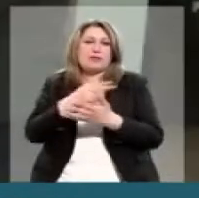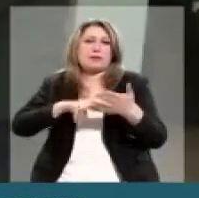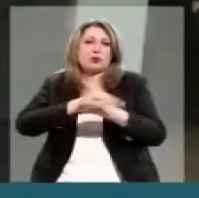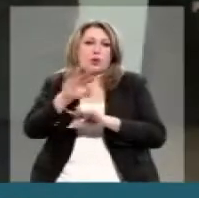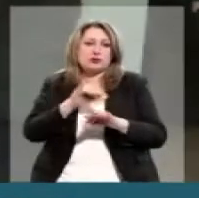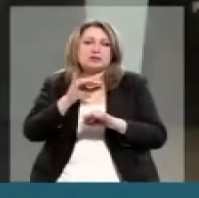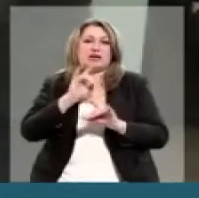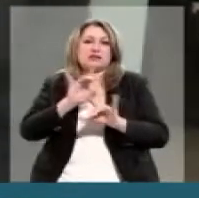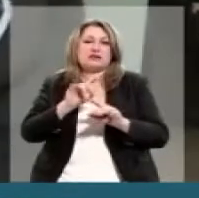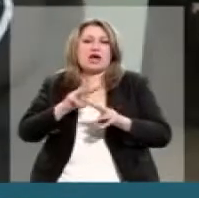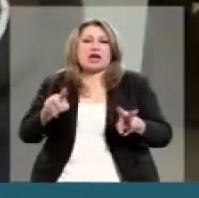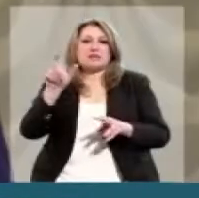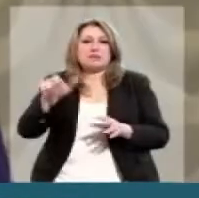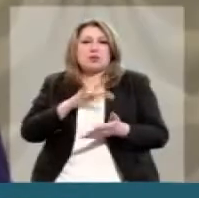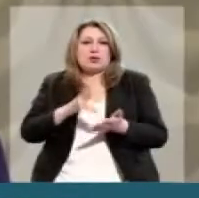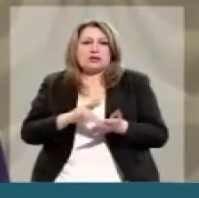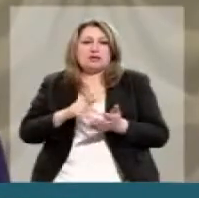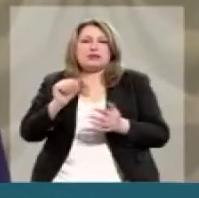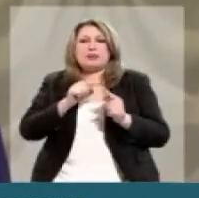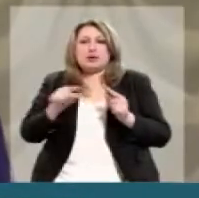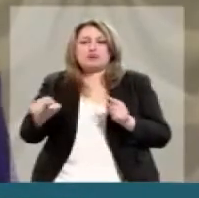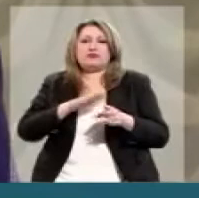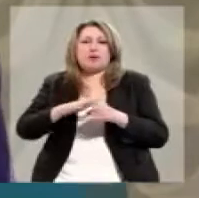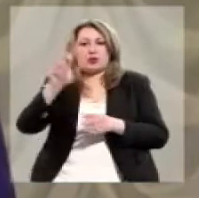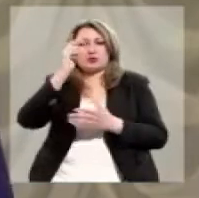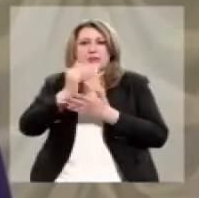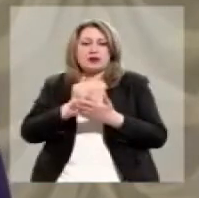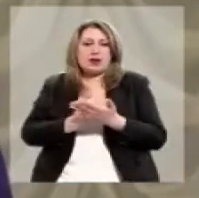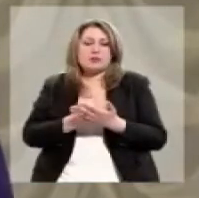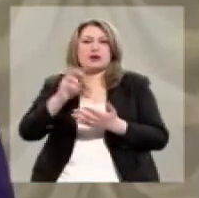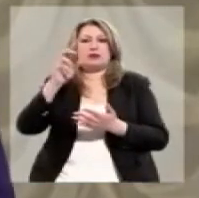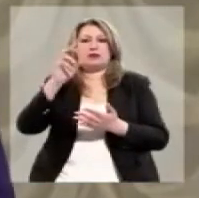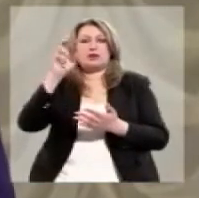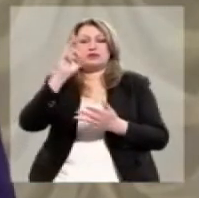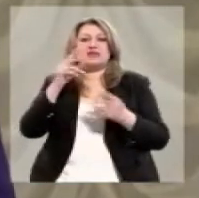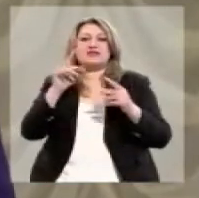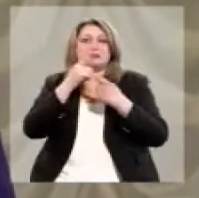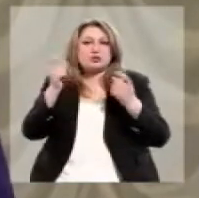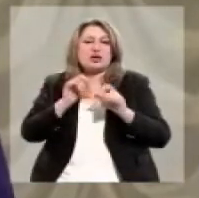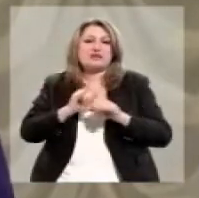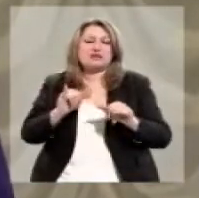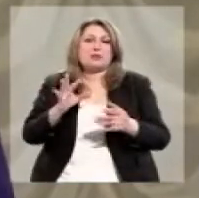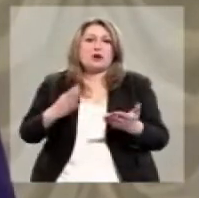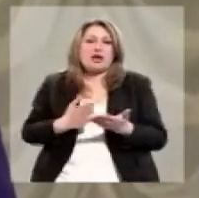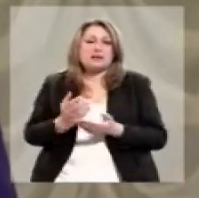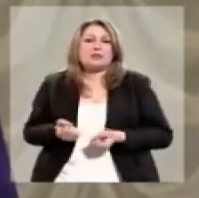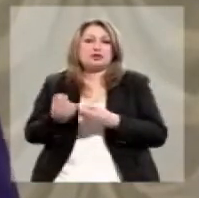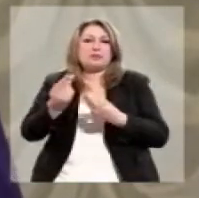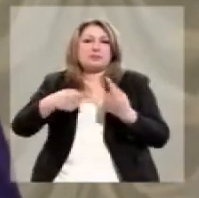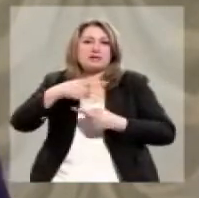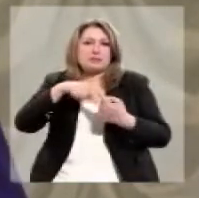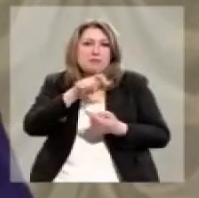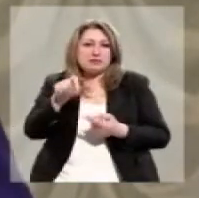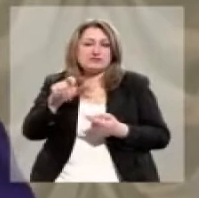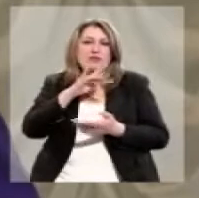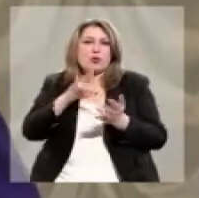инвестпроектов, докладывает аким города. За период реализации государственной программы индустриально-инновационного развития в рамках карты поддержки предпринимательства